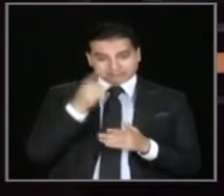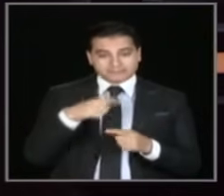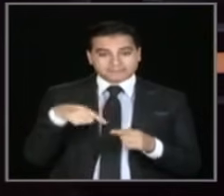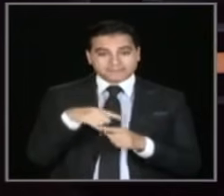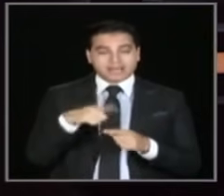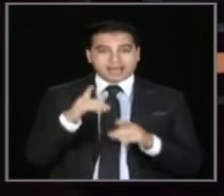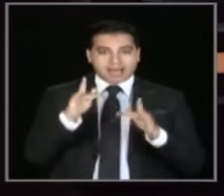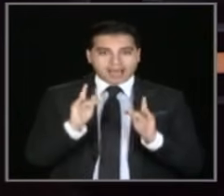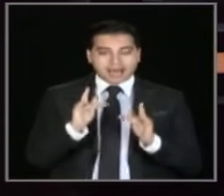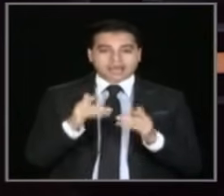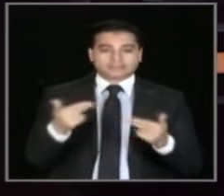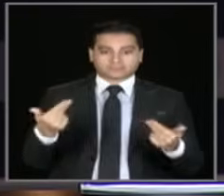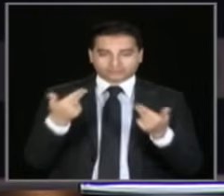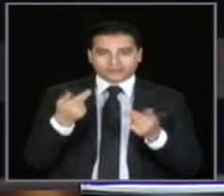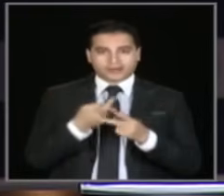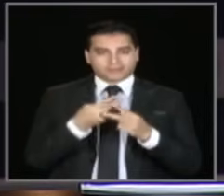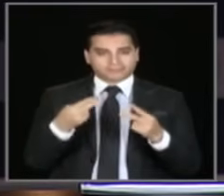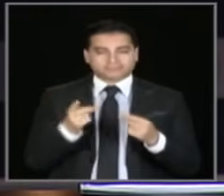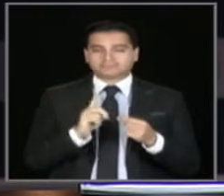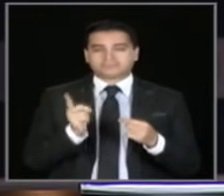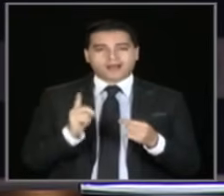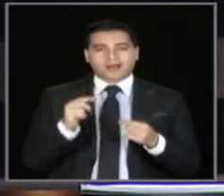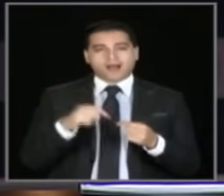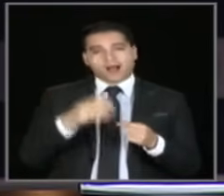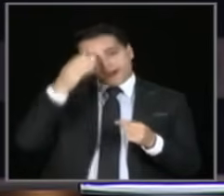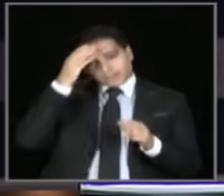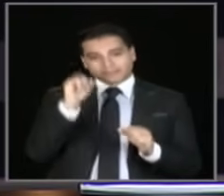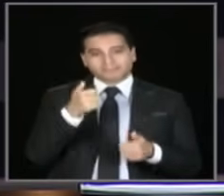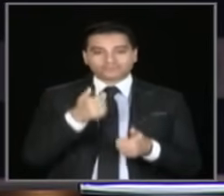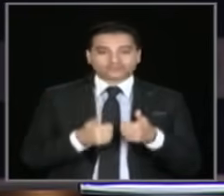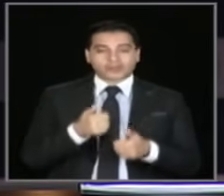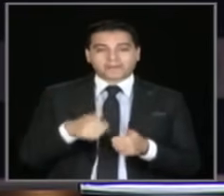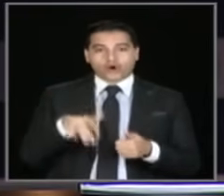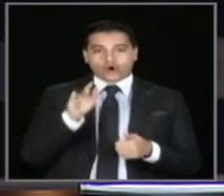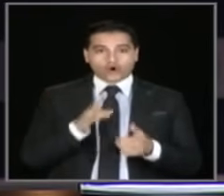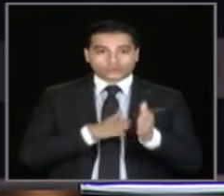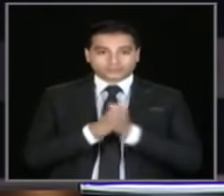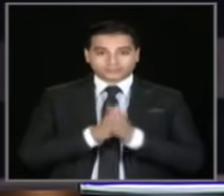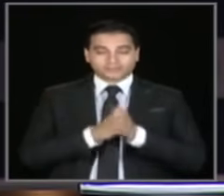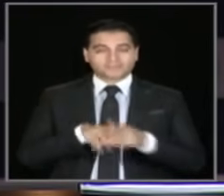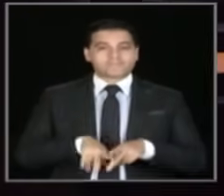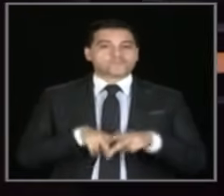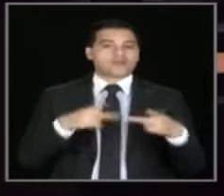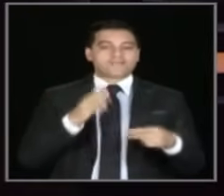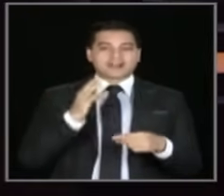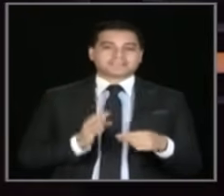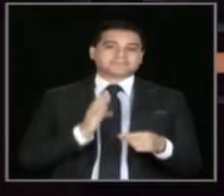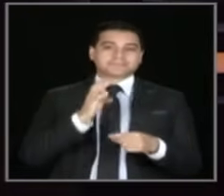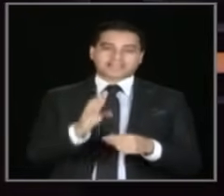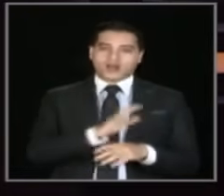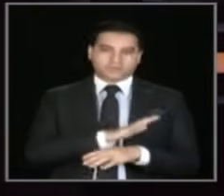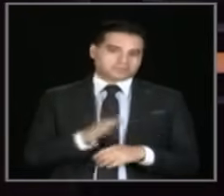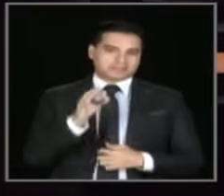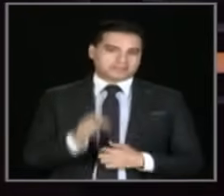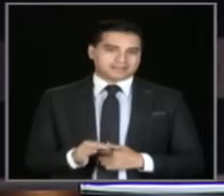ولا قاعده جنب المشاهدين كده، لا لا لا لا، قعدنا على كرسي العباقرة الموضوع بيختلف تماما.